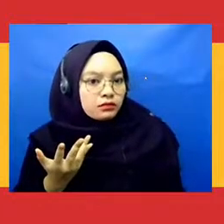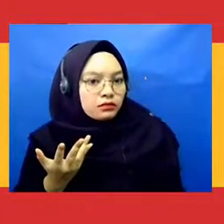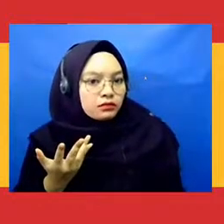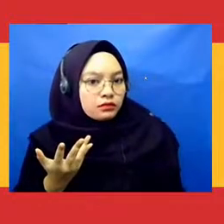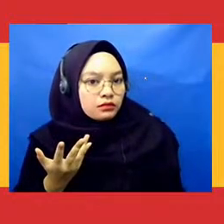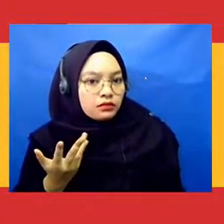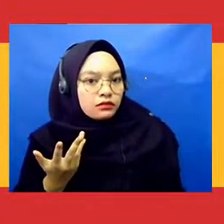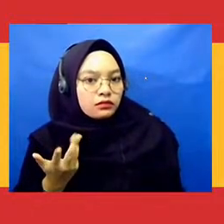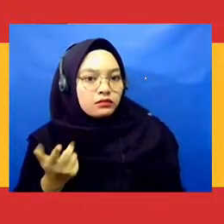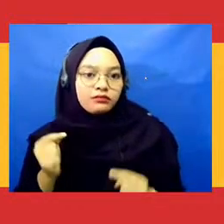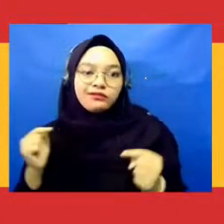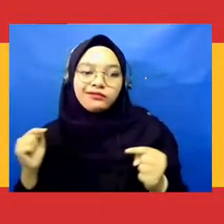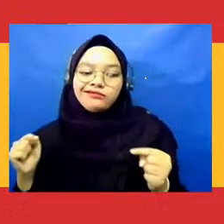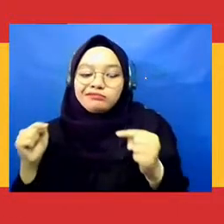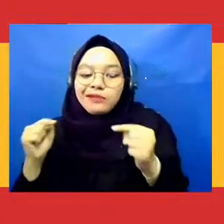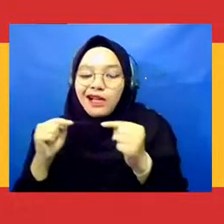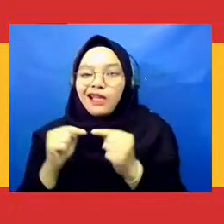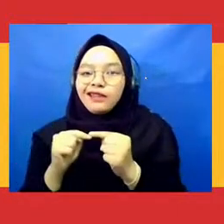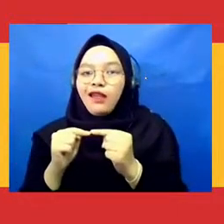berkaitan dengan